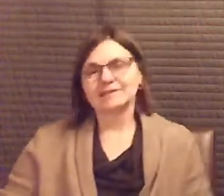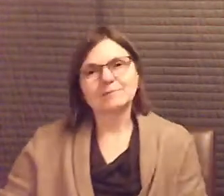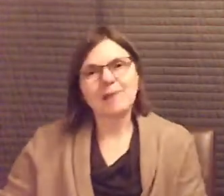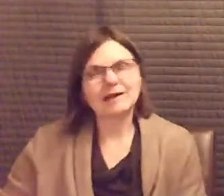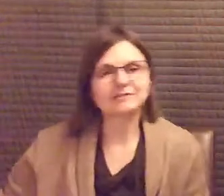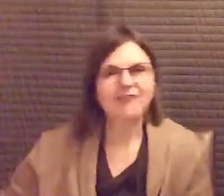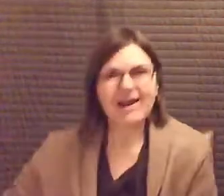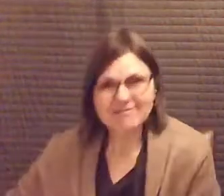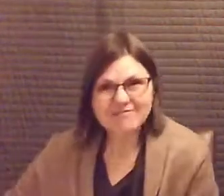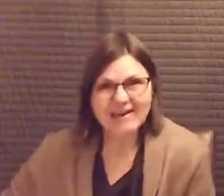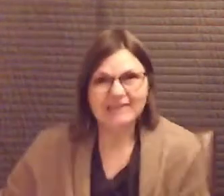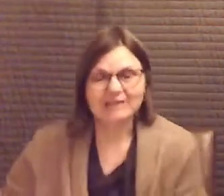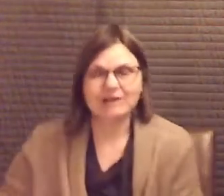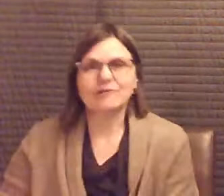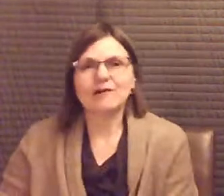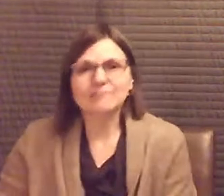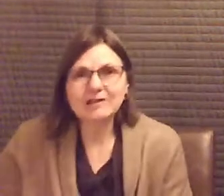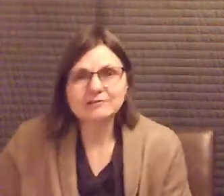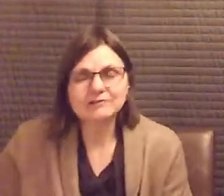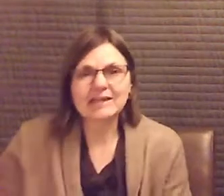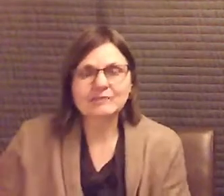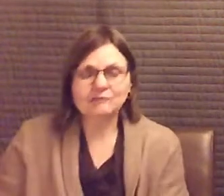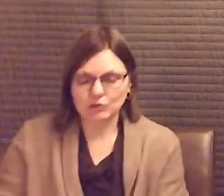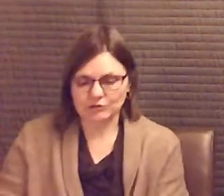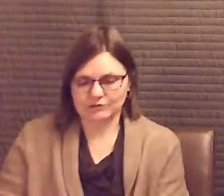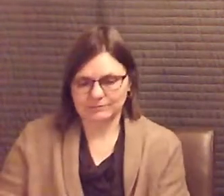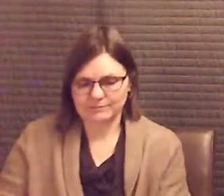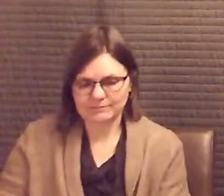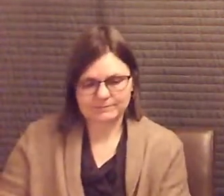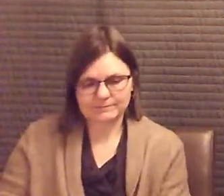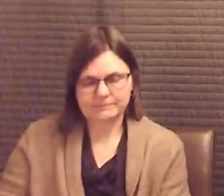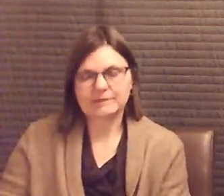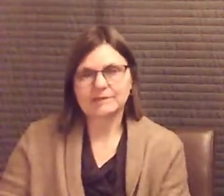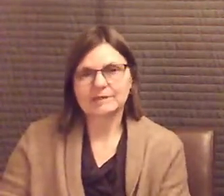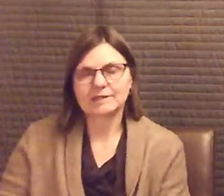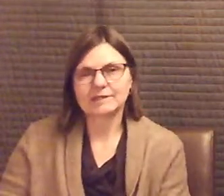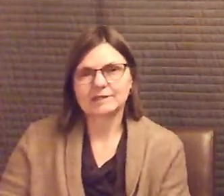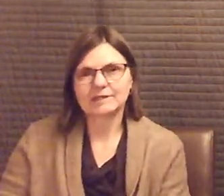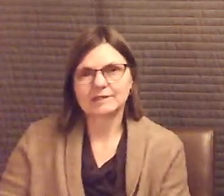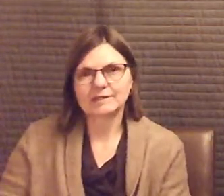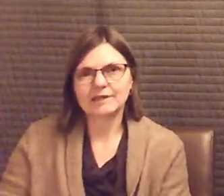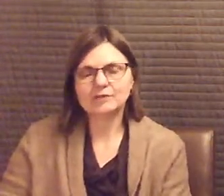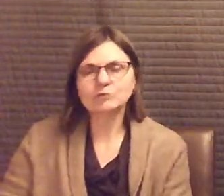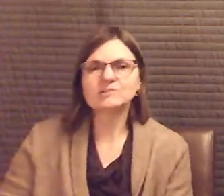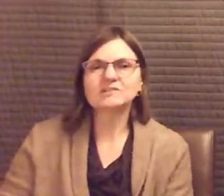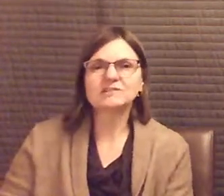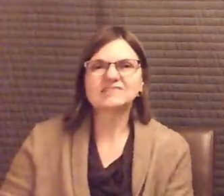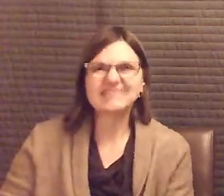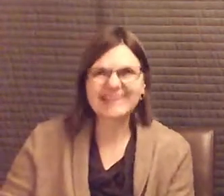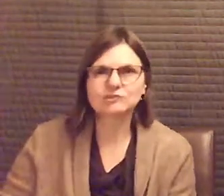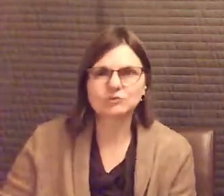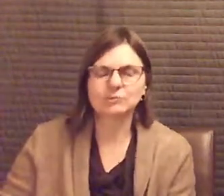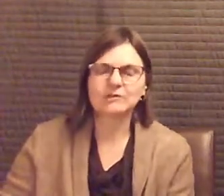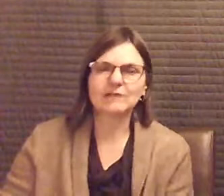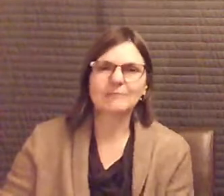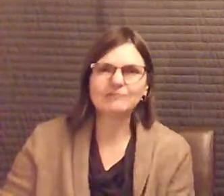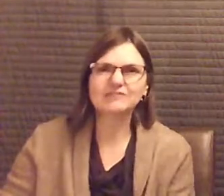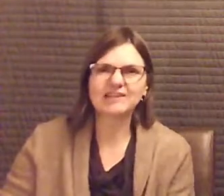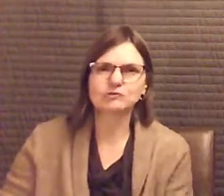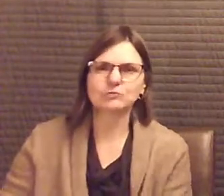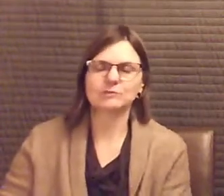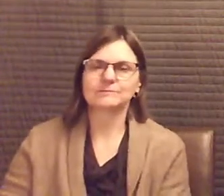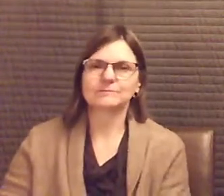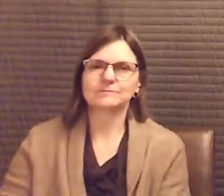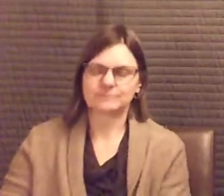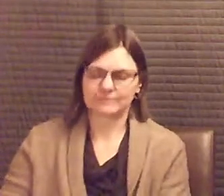living die maakt dat we afwijken of afvallen van de levende god nike koningin evil ik noem het slecht noemde golite